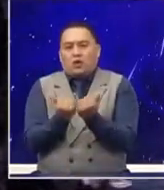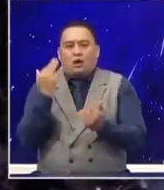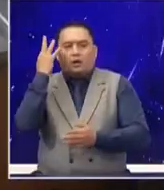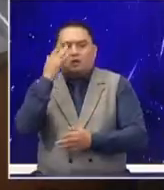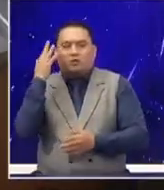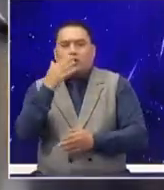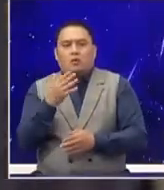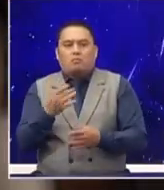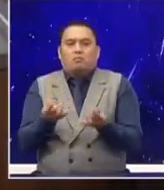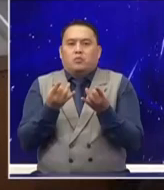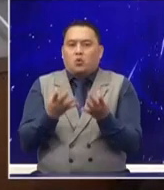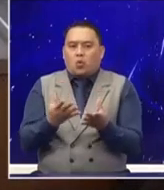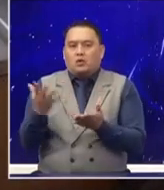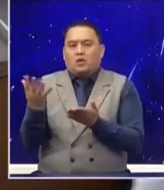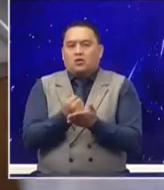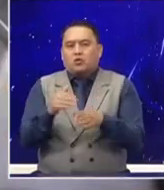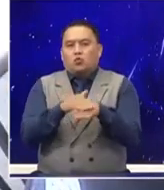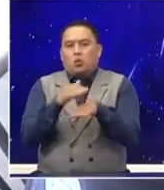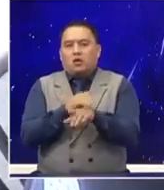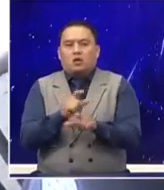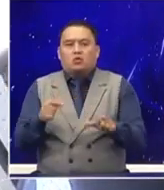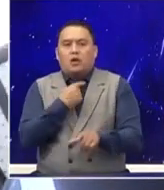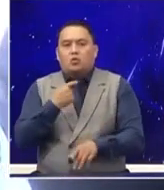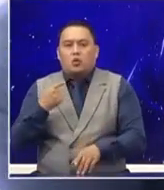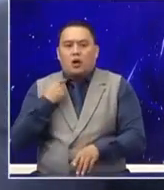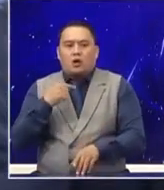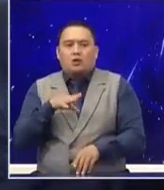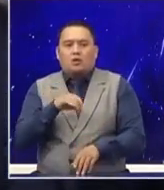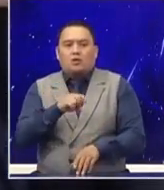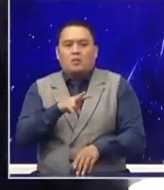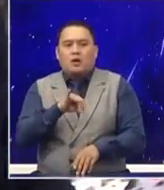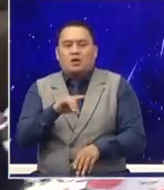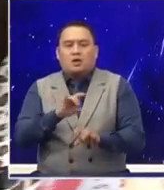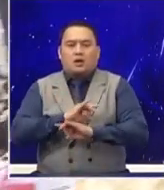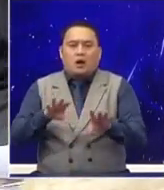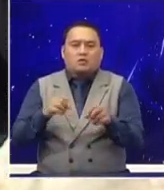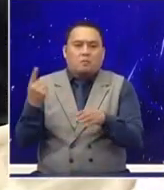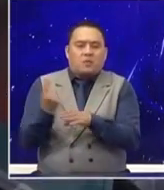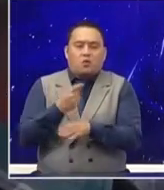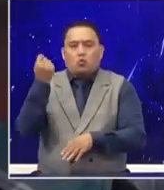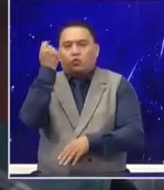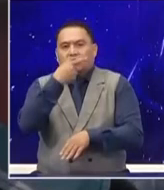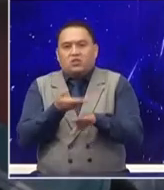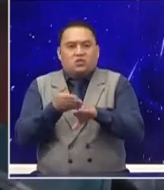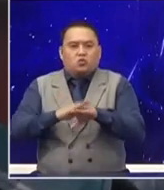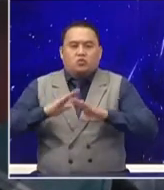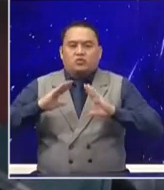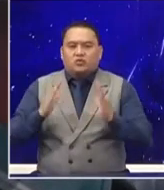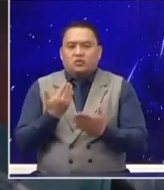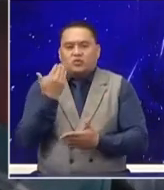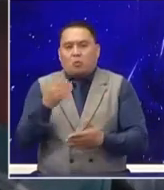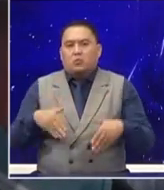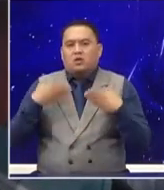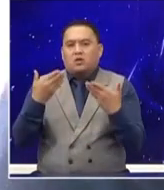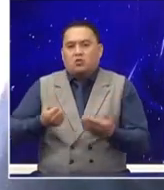мечта Мисон очень просто. Нашлись добрые люди. Талдыкурганец Амангельде Толамисов рассказывает, как впервые узнал о тяжелой судьбе четы,